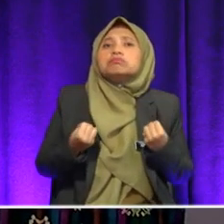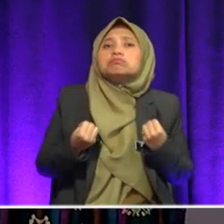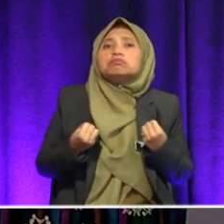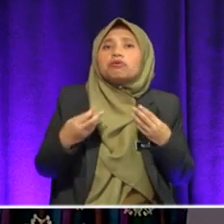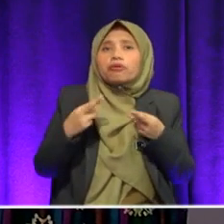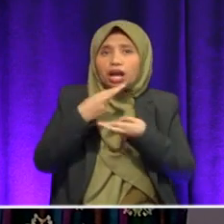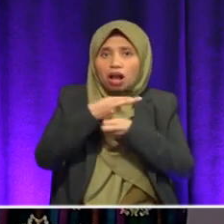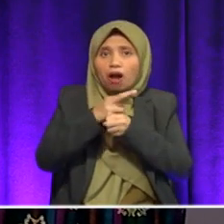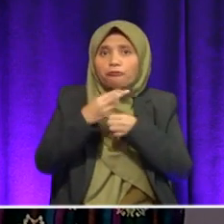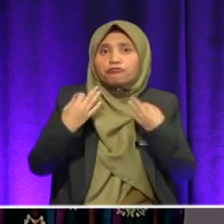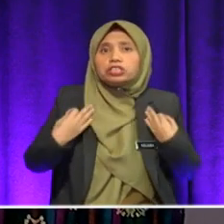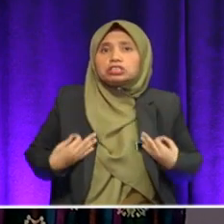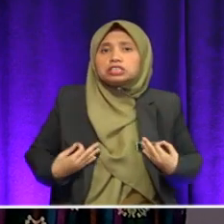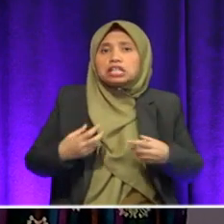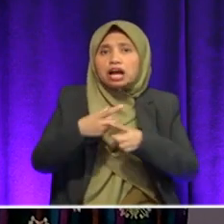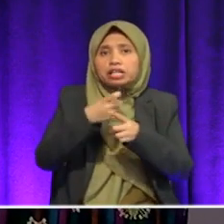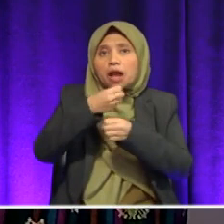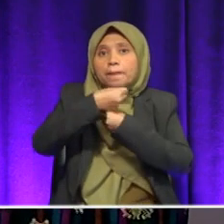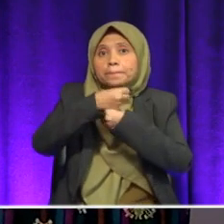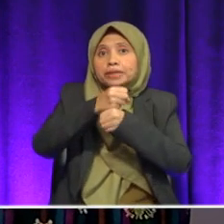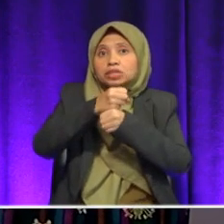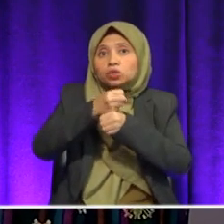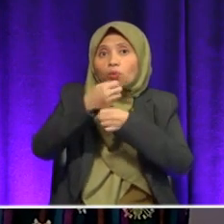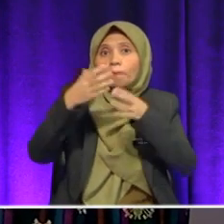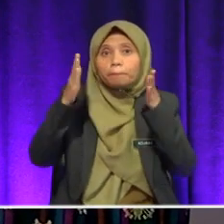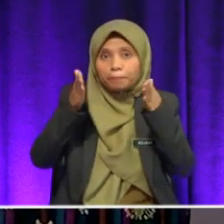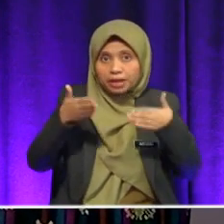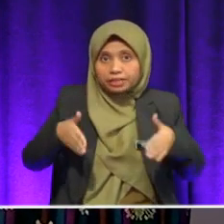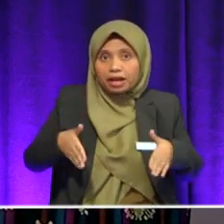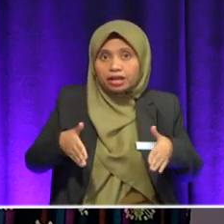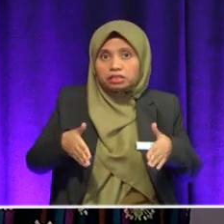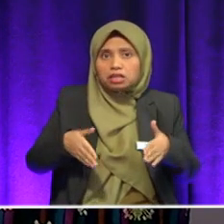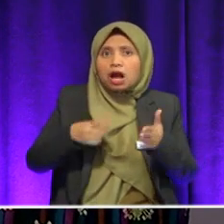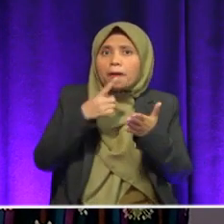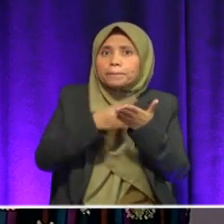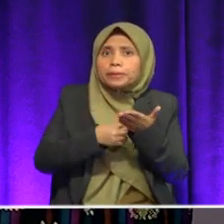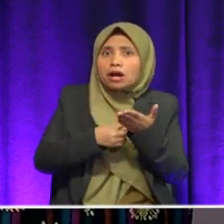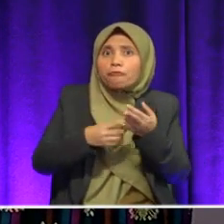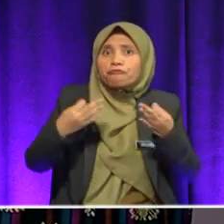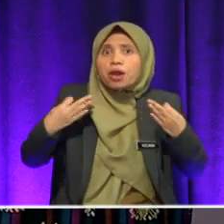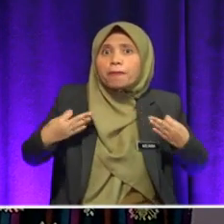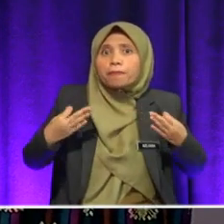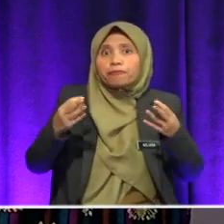kita mengenali bentuk badan Oke mengenal pasti apakah Febri yang kita